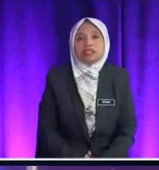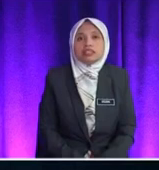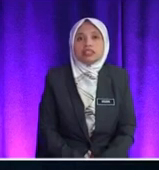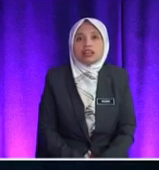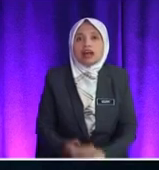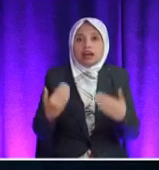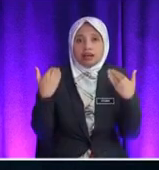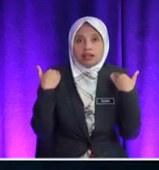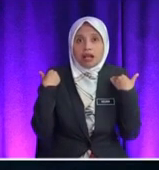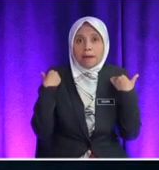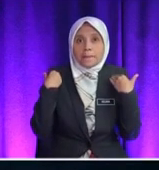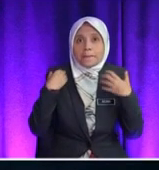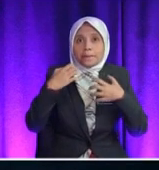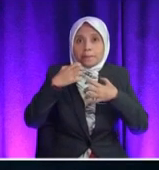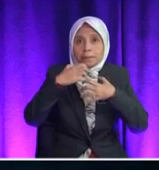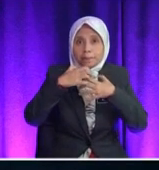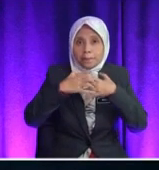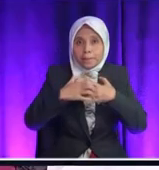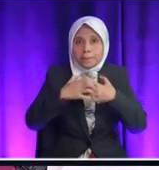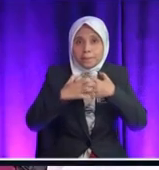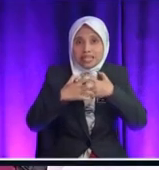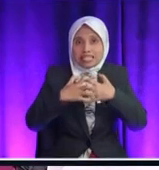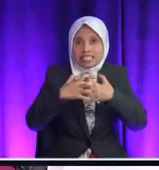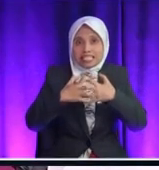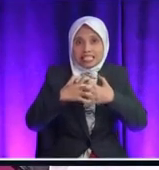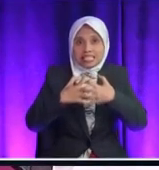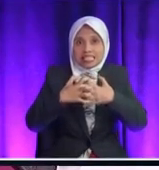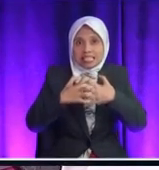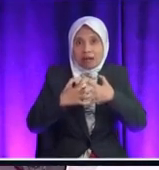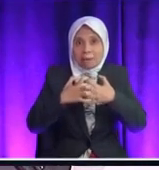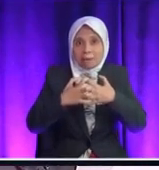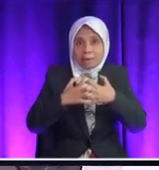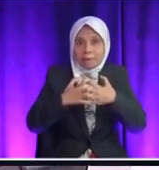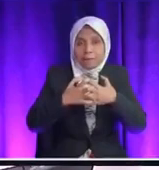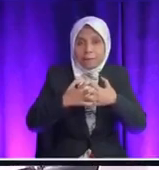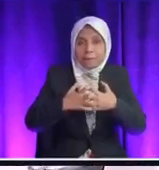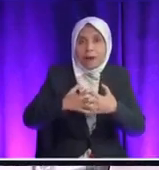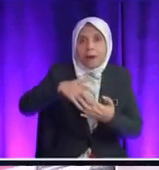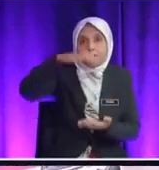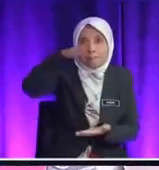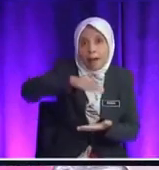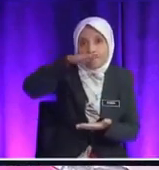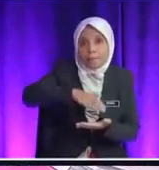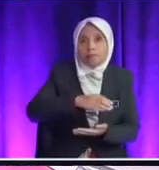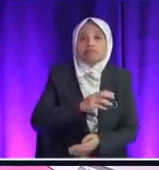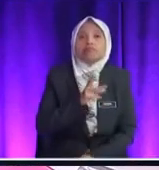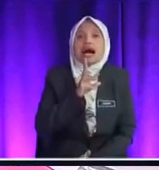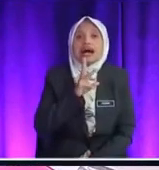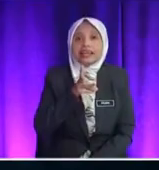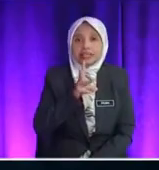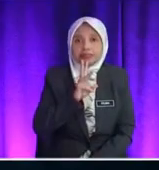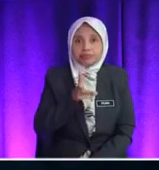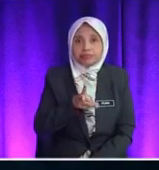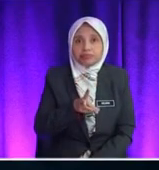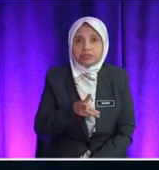dia adanya mesin apam air aneh simpan Yi gua di depan cinta mulai dan lah